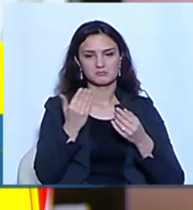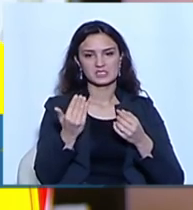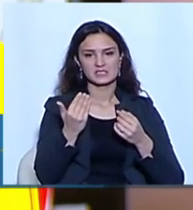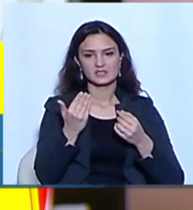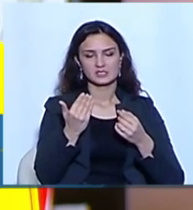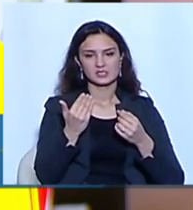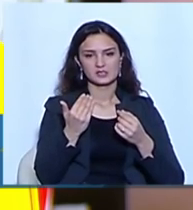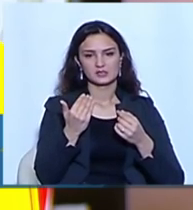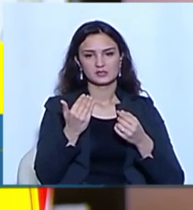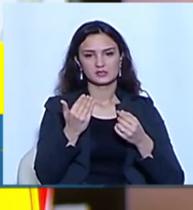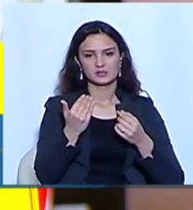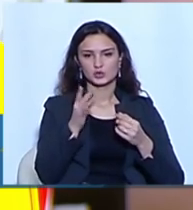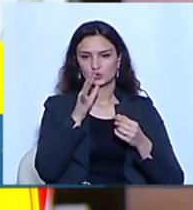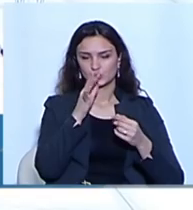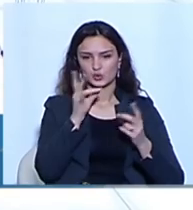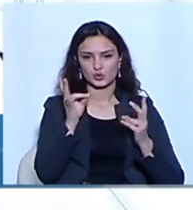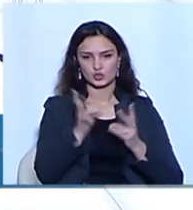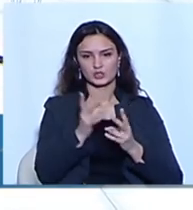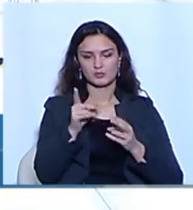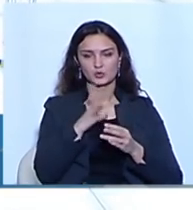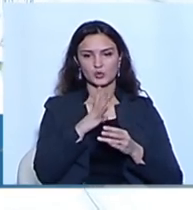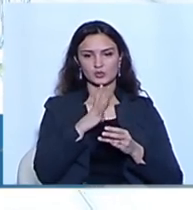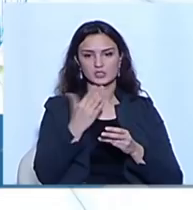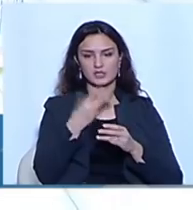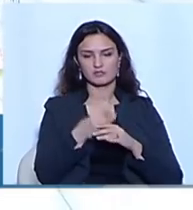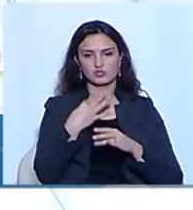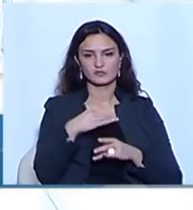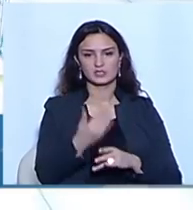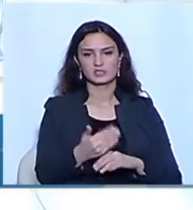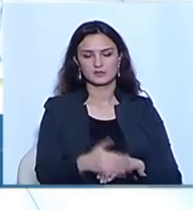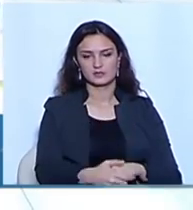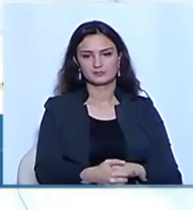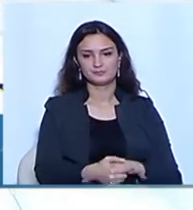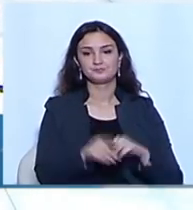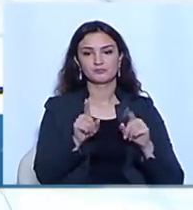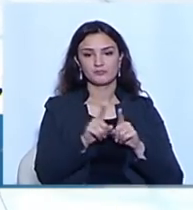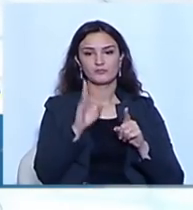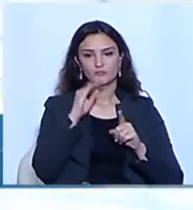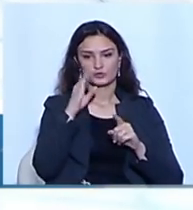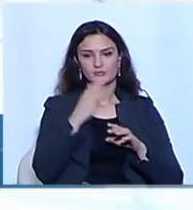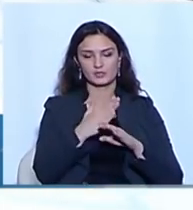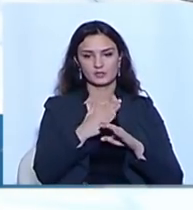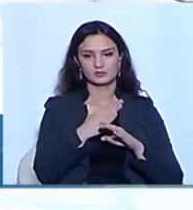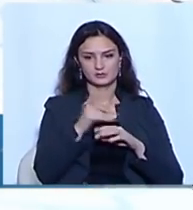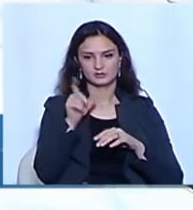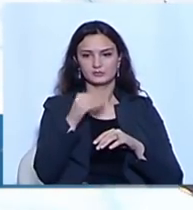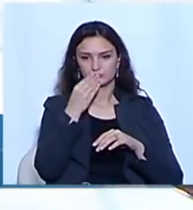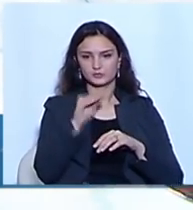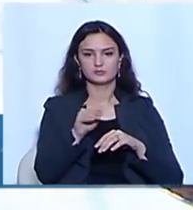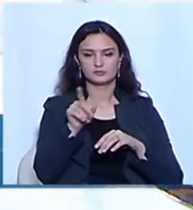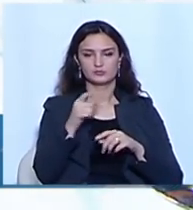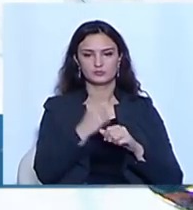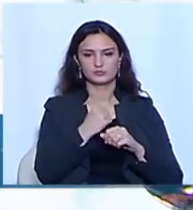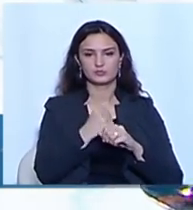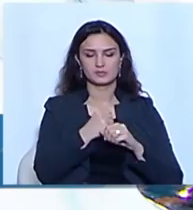მისთვის განკუთვნილი დრო კონდეს თავისი შვილისთვის. ესეთი მშობელი არის პროდუქტული მუშაკი.